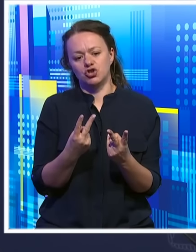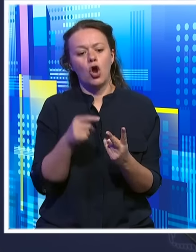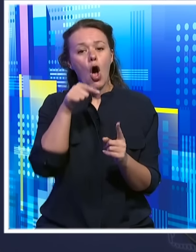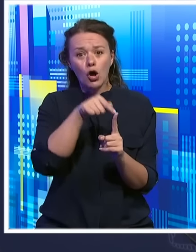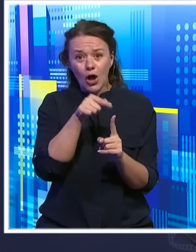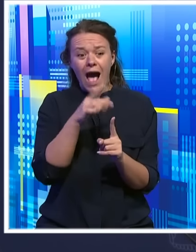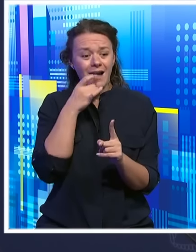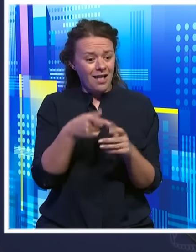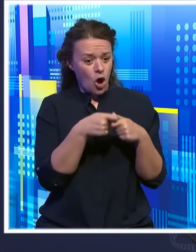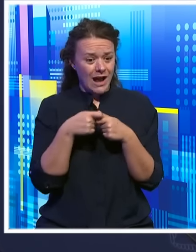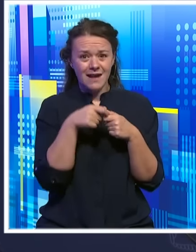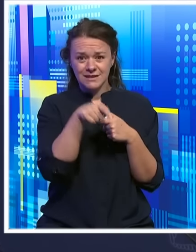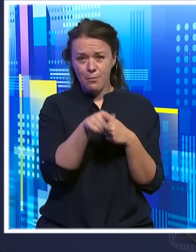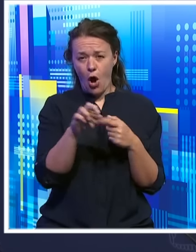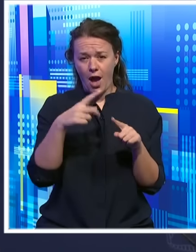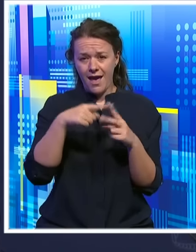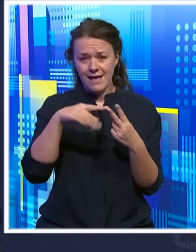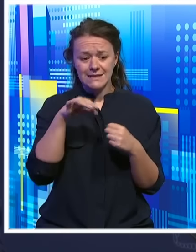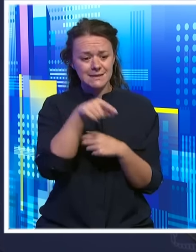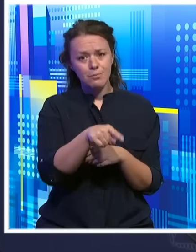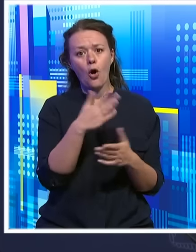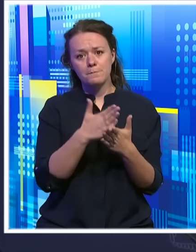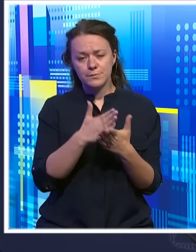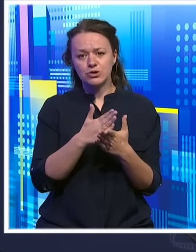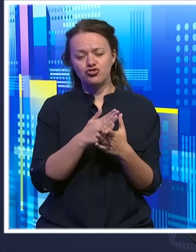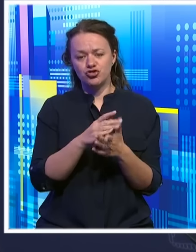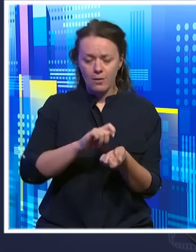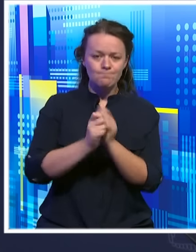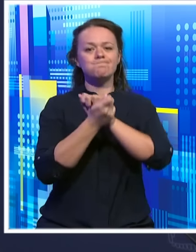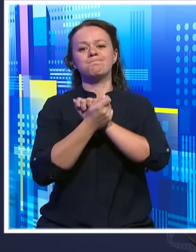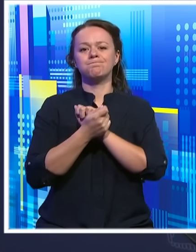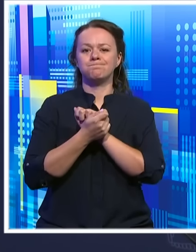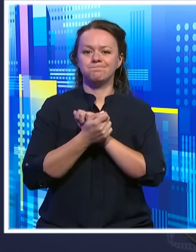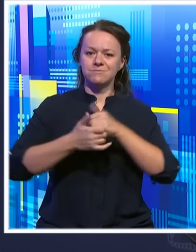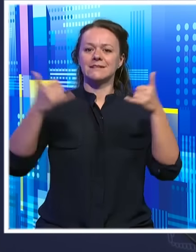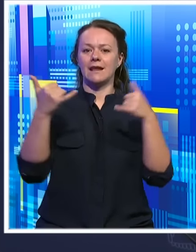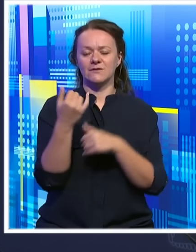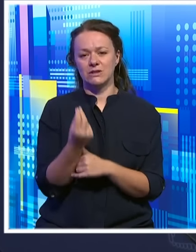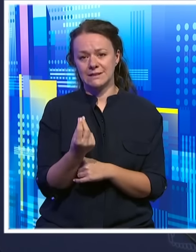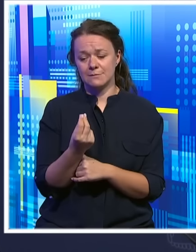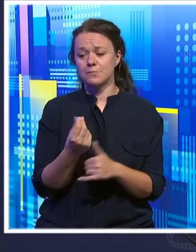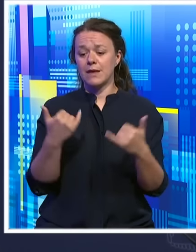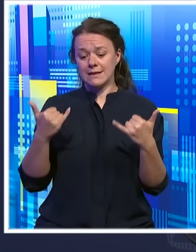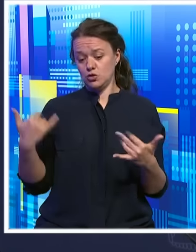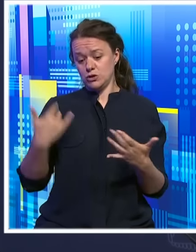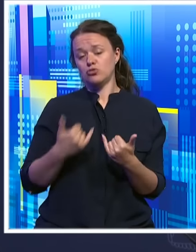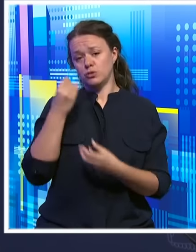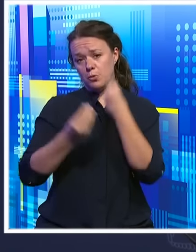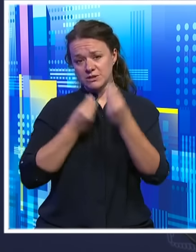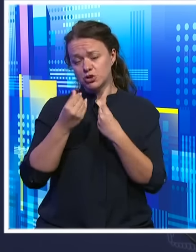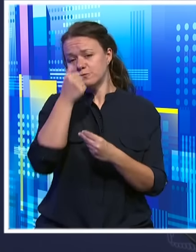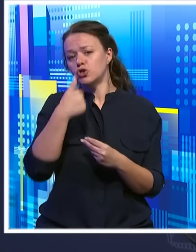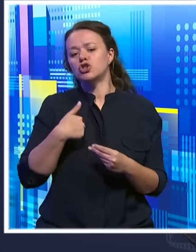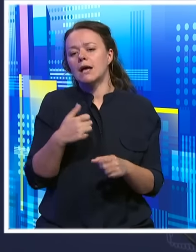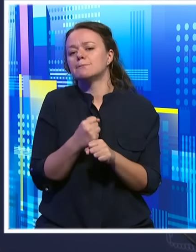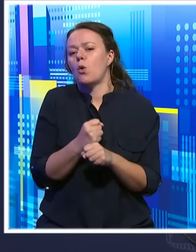Srbije u svakom smislu. Ja ću vam danas predstaviti i to dokle smo stigli, šta je to što ćemo da uradimo